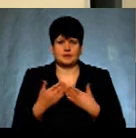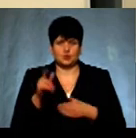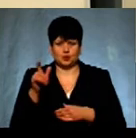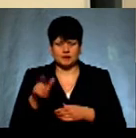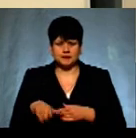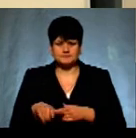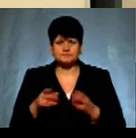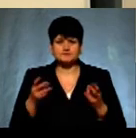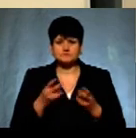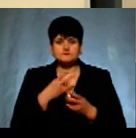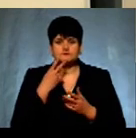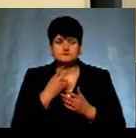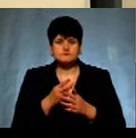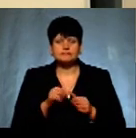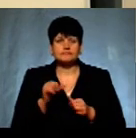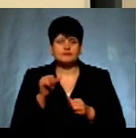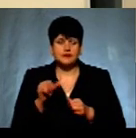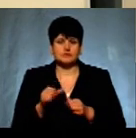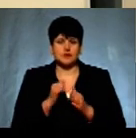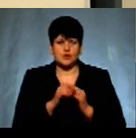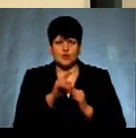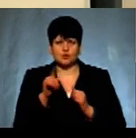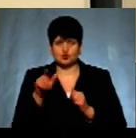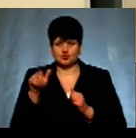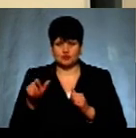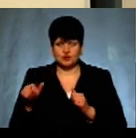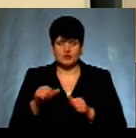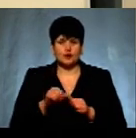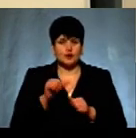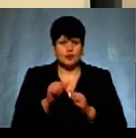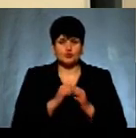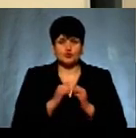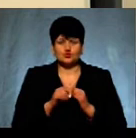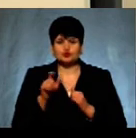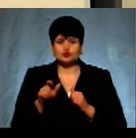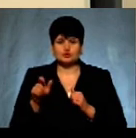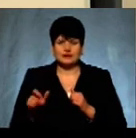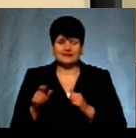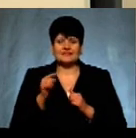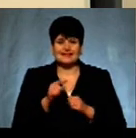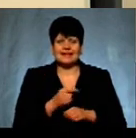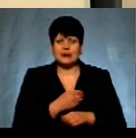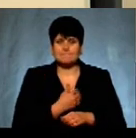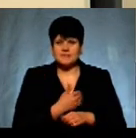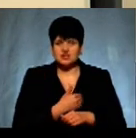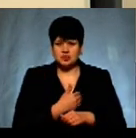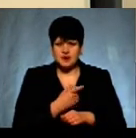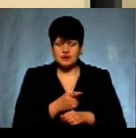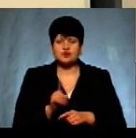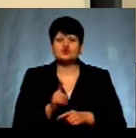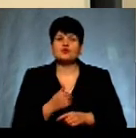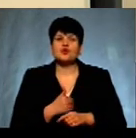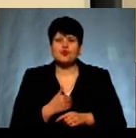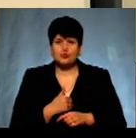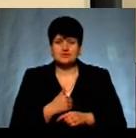Тобто треба дивитись окремо на кожну людину і окремо до кожної людини від тих бажань її, що вона хоче,